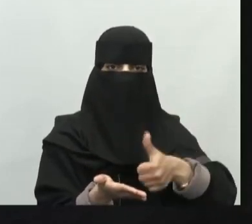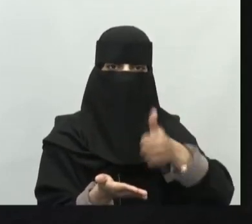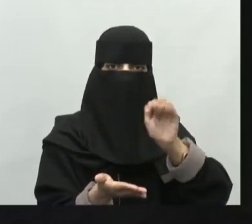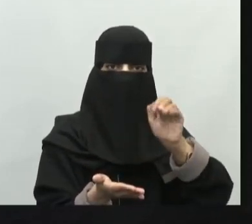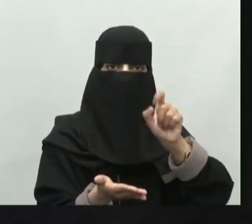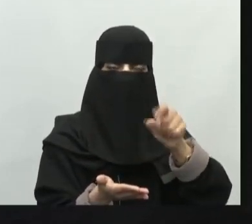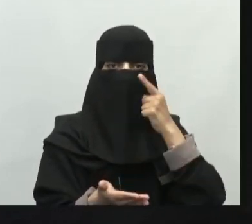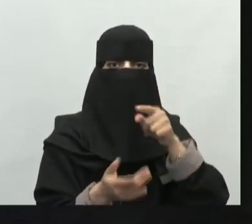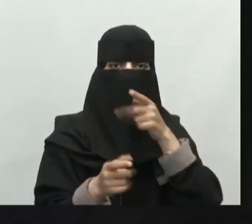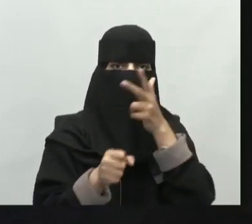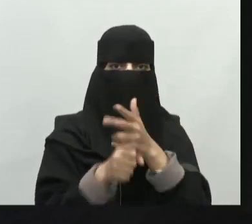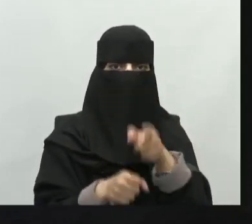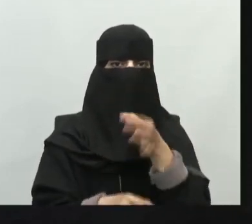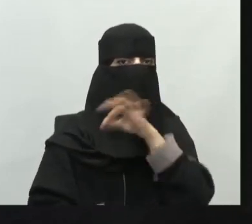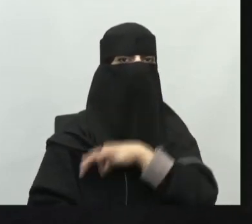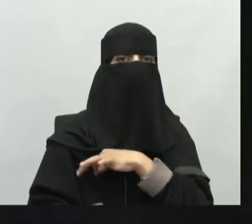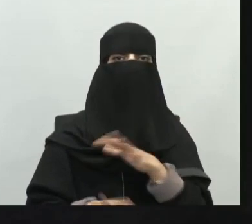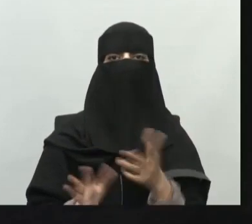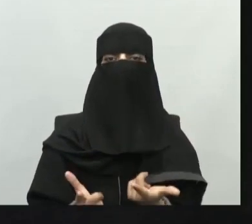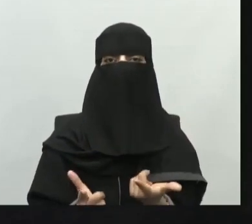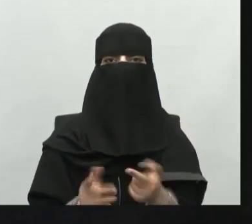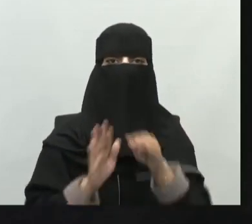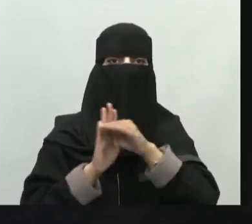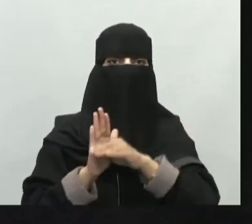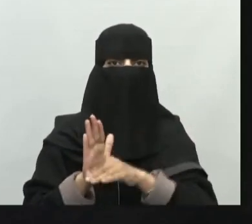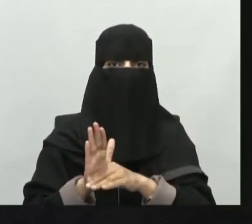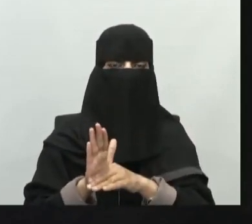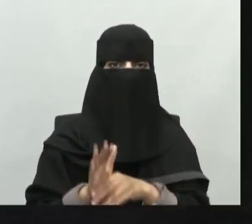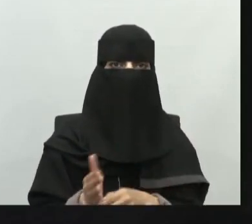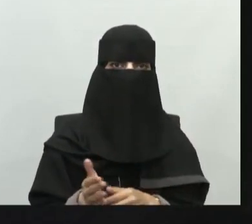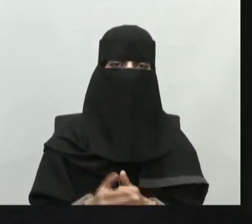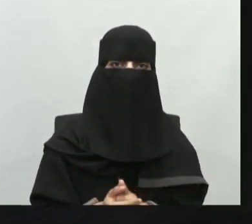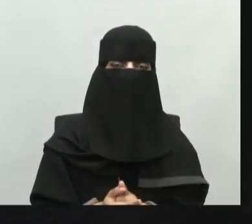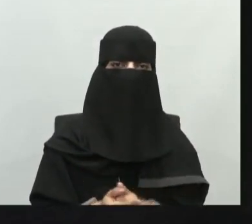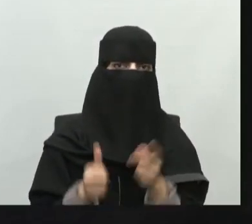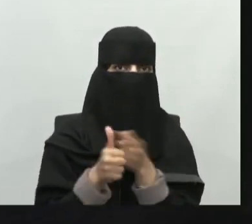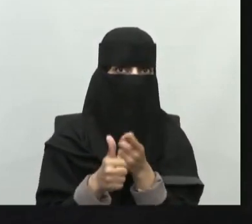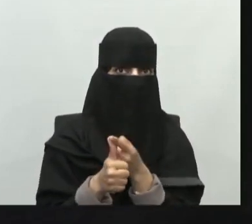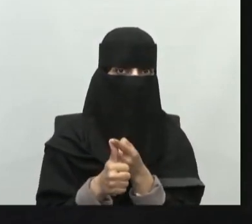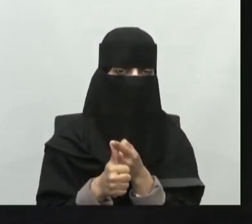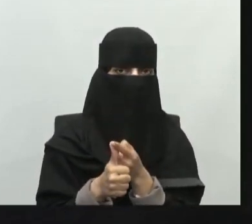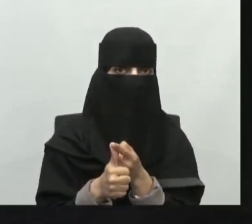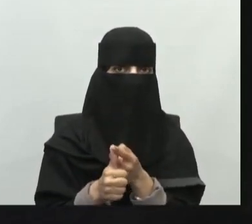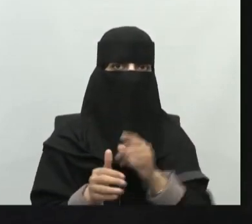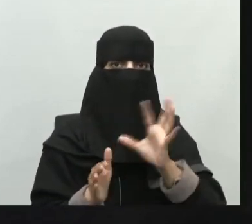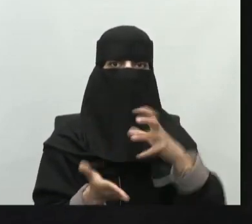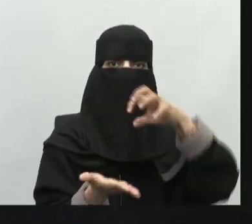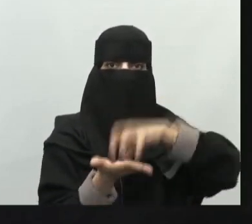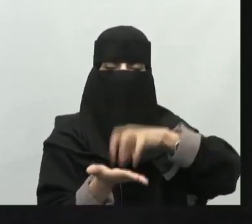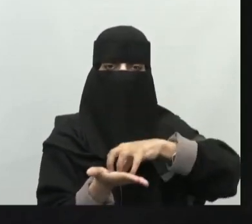ما الذي استفدنا من خصائص الزواحف اولا اين تعيش